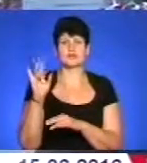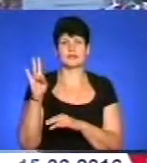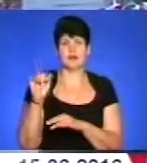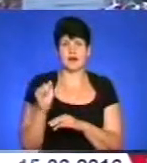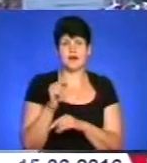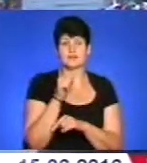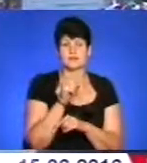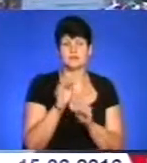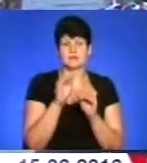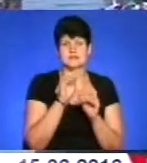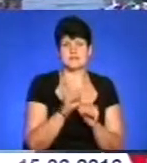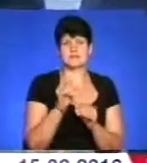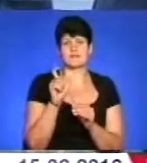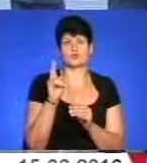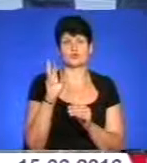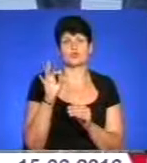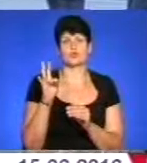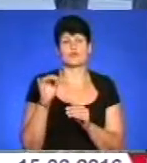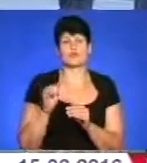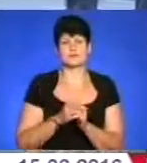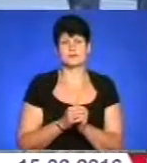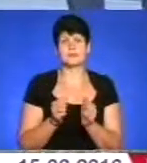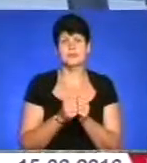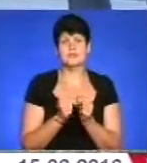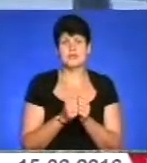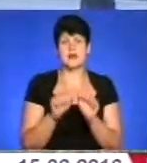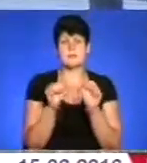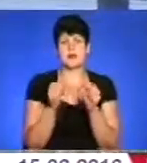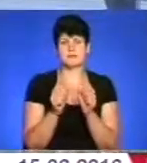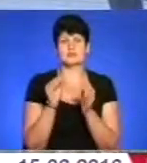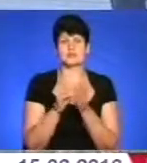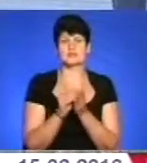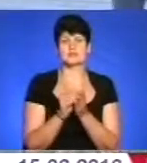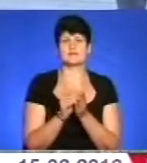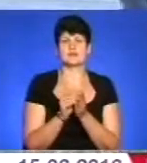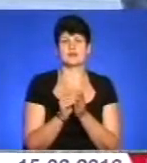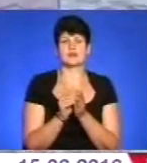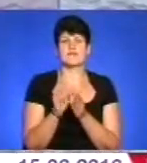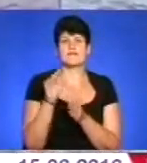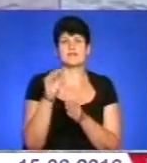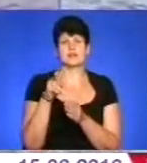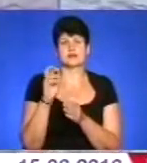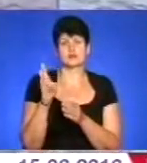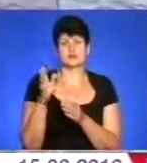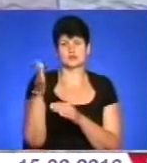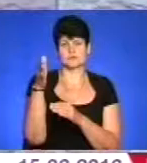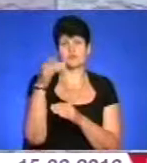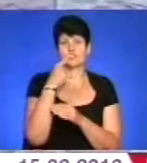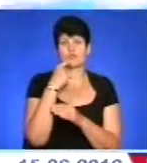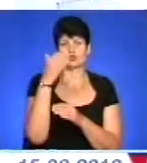там поставити пам'ятник Євгену Коновальцю. Біля пам'ятного знаку незабаром планують встановити флагшток. Там майорітиме